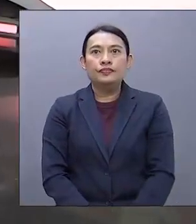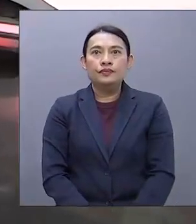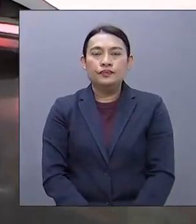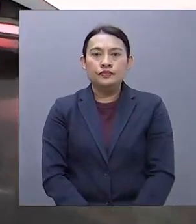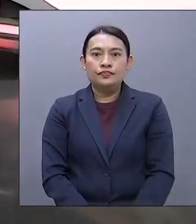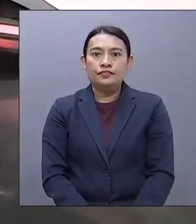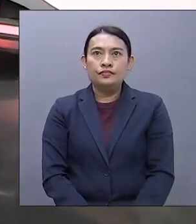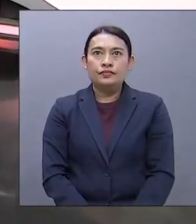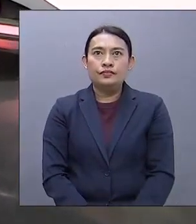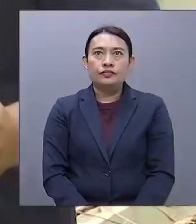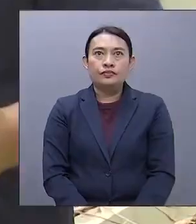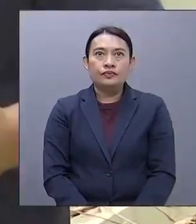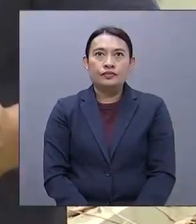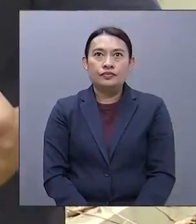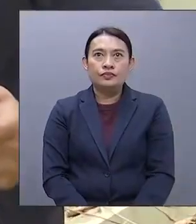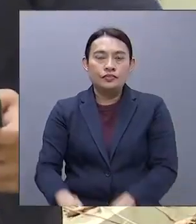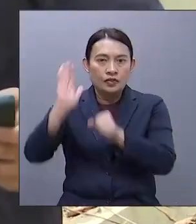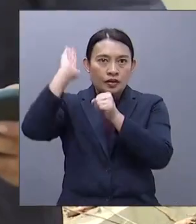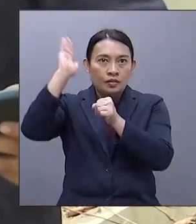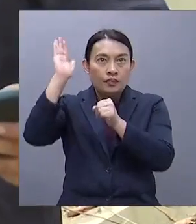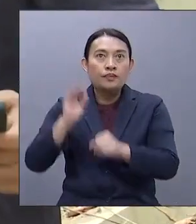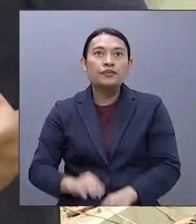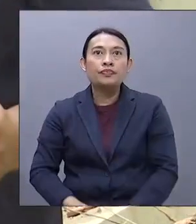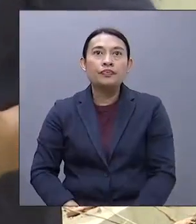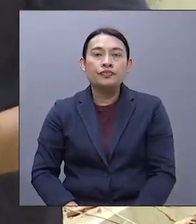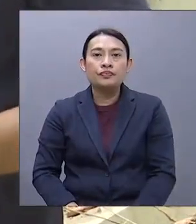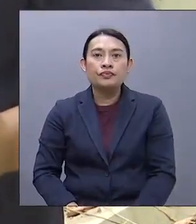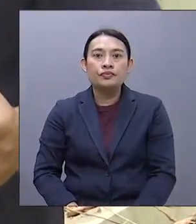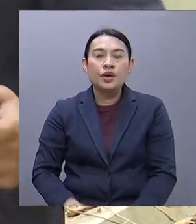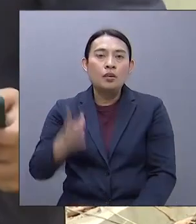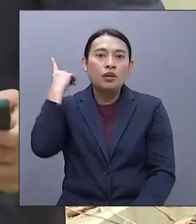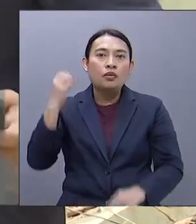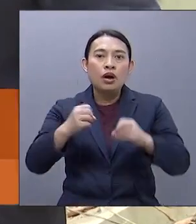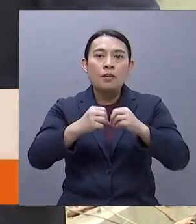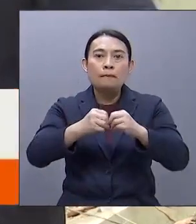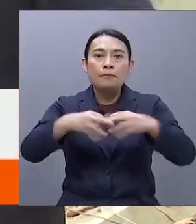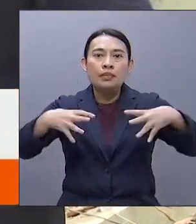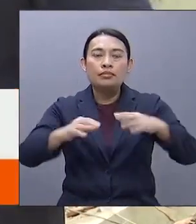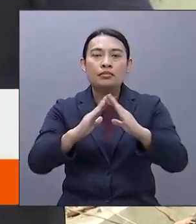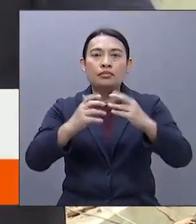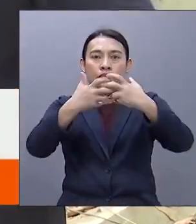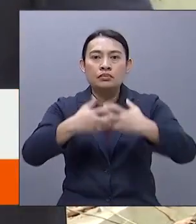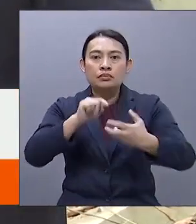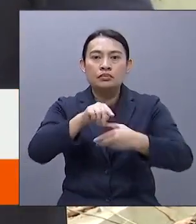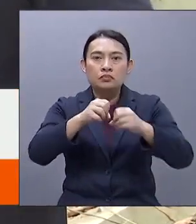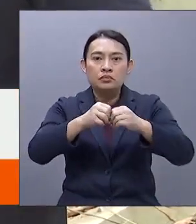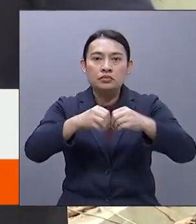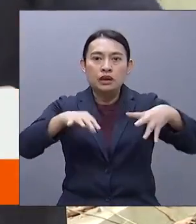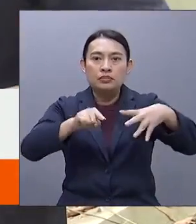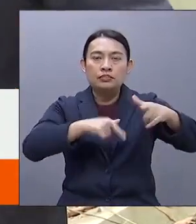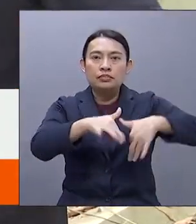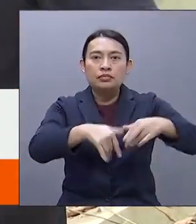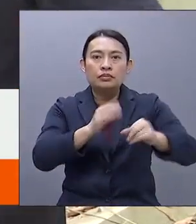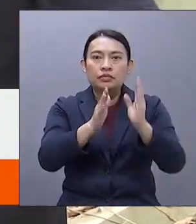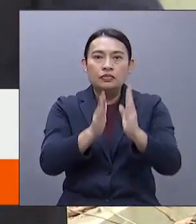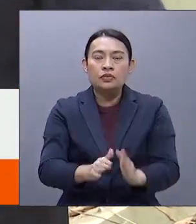ครับคุณจีรัชตาคุณพรวดีครับจากเหตุการณ์โรงงานพลุระเบิดเมื่อวานนี้นะครับส่งผลให้มีประชาชนได้รับความเดือดร้อนทั้งหมด